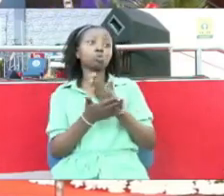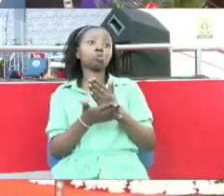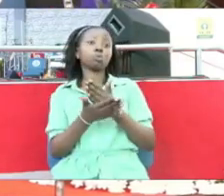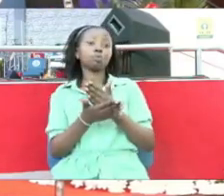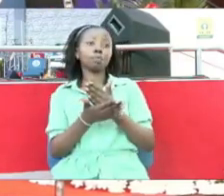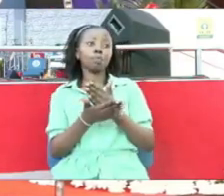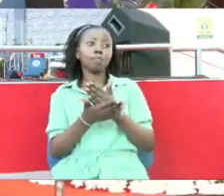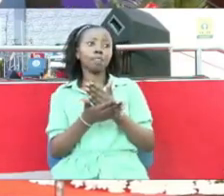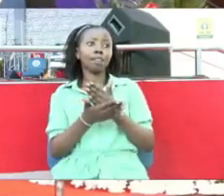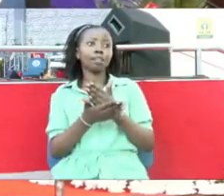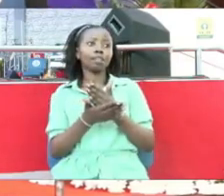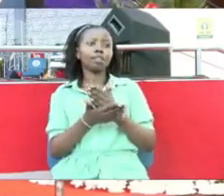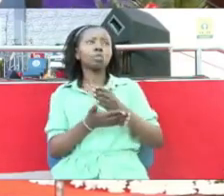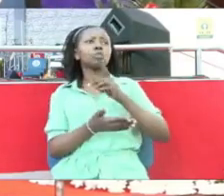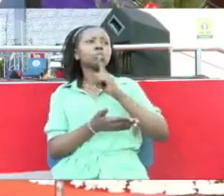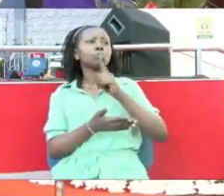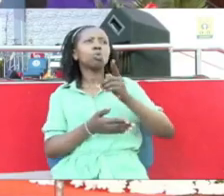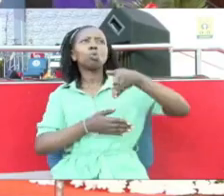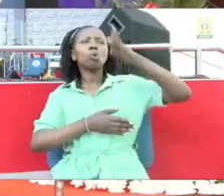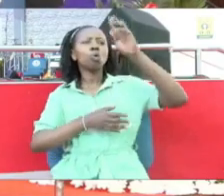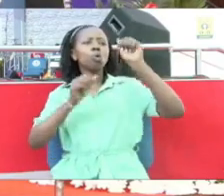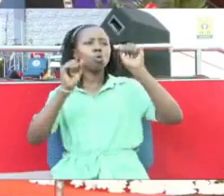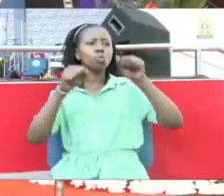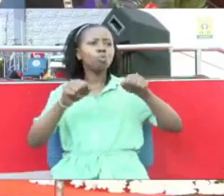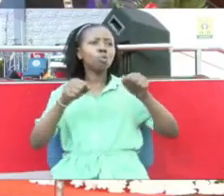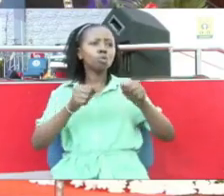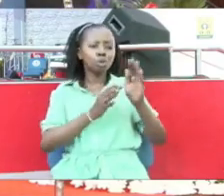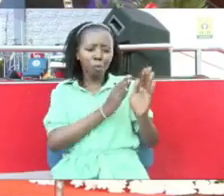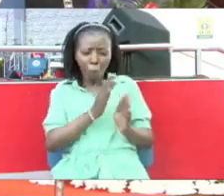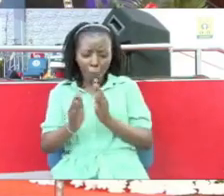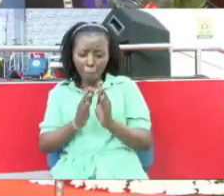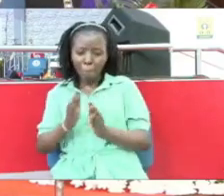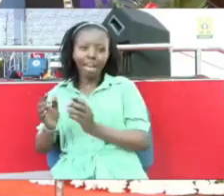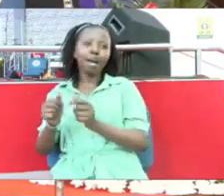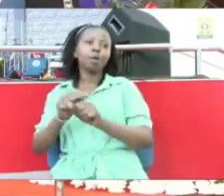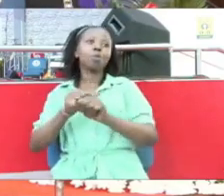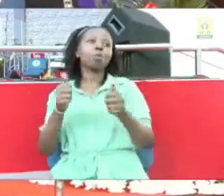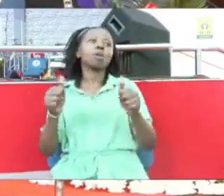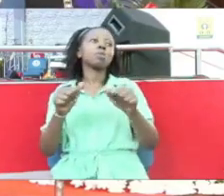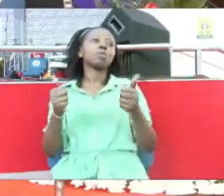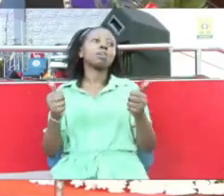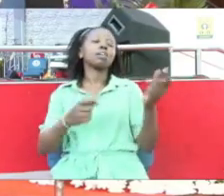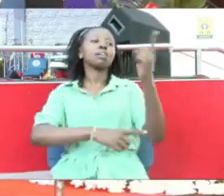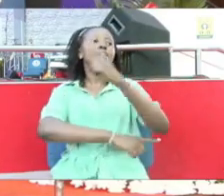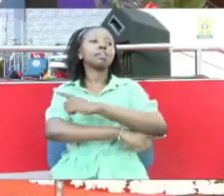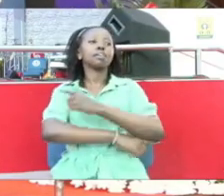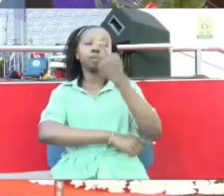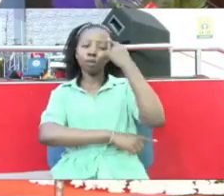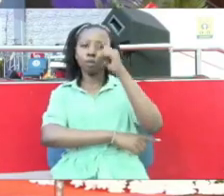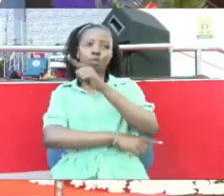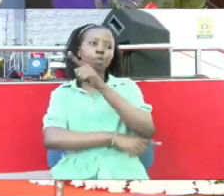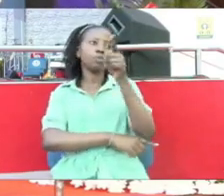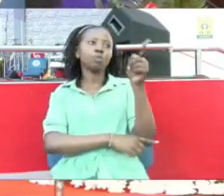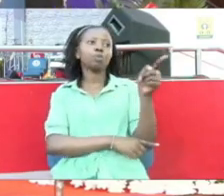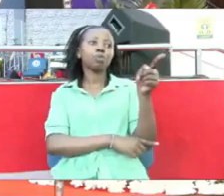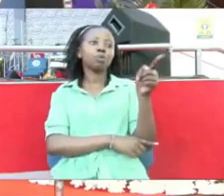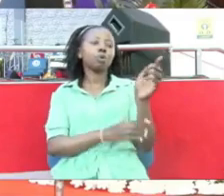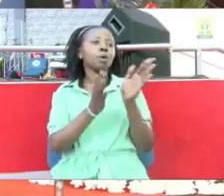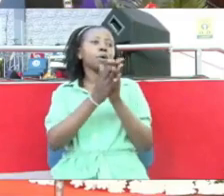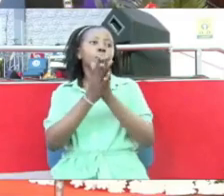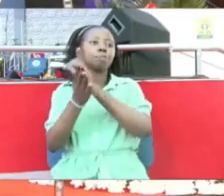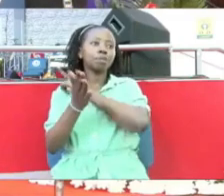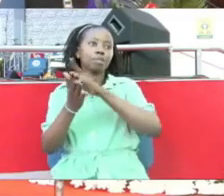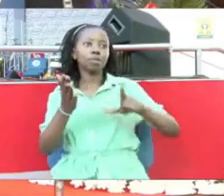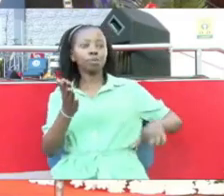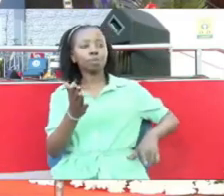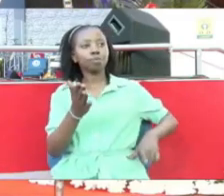na wewe hujui. He will be able to plan it out well for you. Ataweza kukupangia vyema kwako. Praise the name of the Lord.